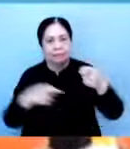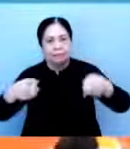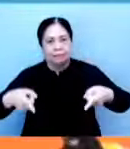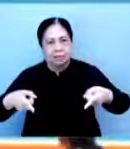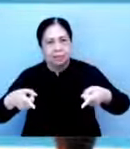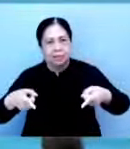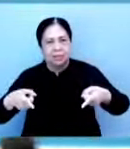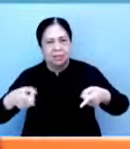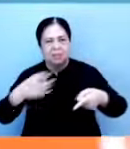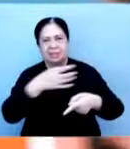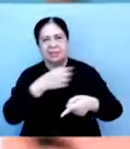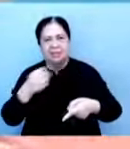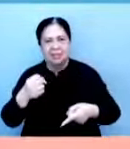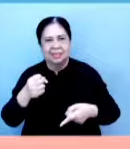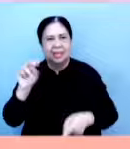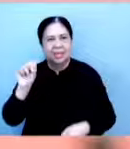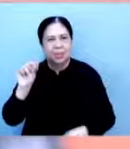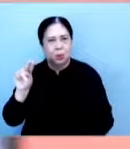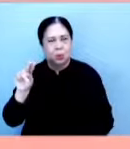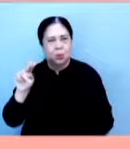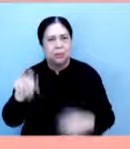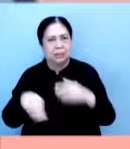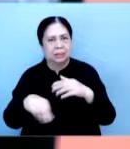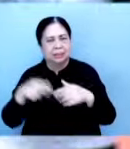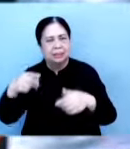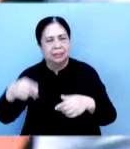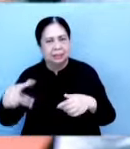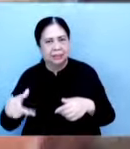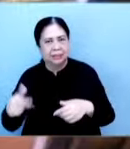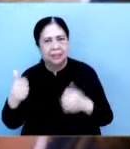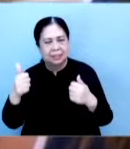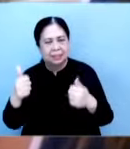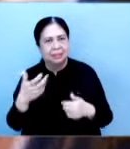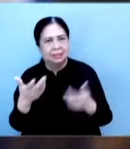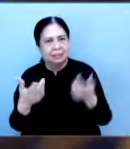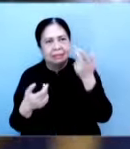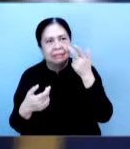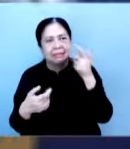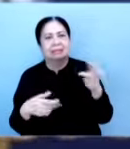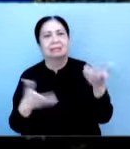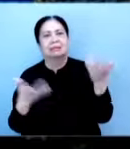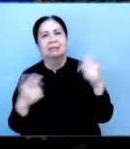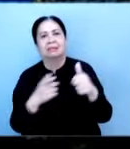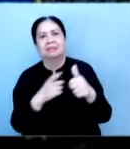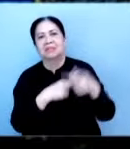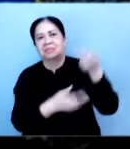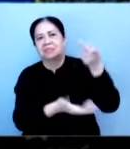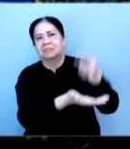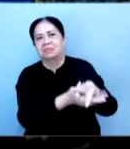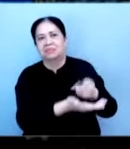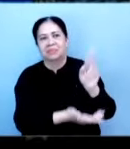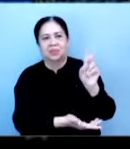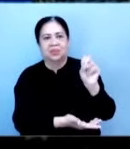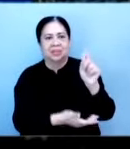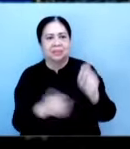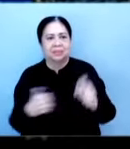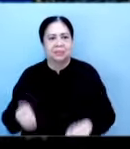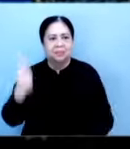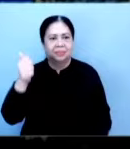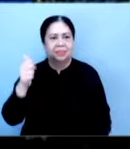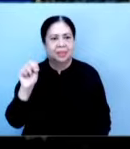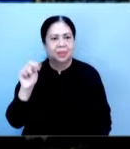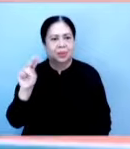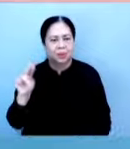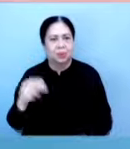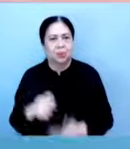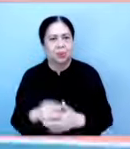nasilat ng Bulldogs ang tatlong sunod na set para ipatikim sa Tiger ses ang unang talo nila This season umangat naman sa seven